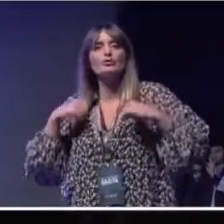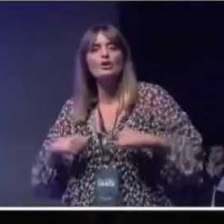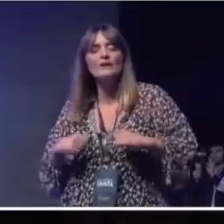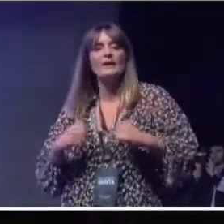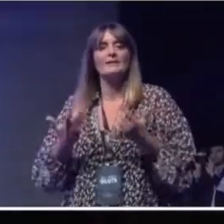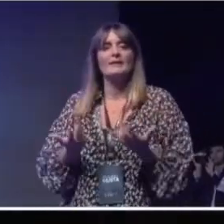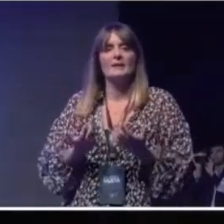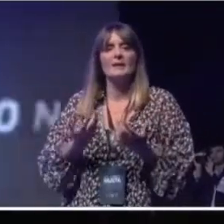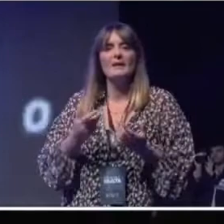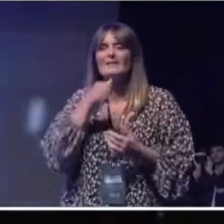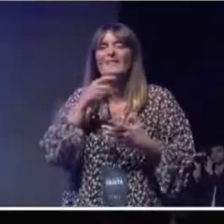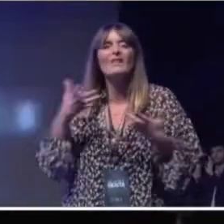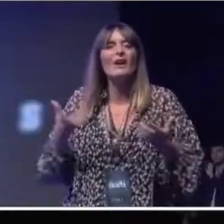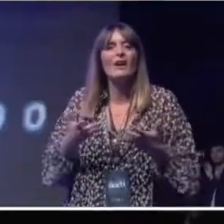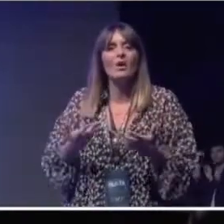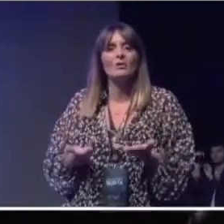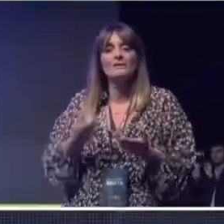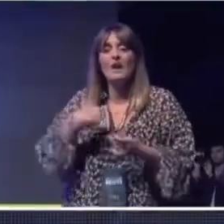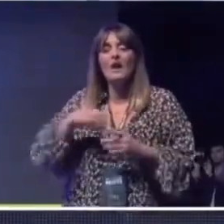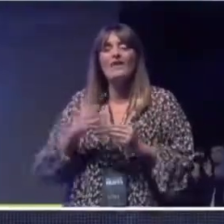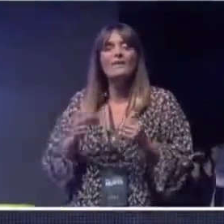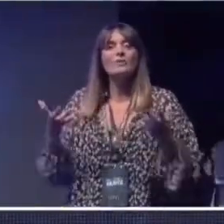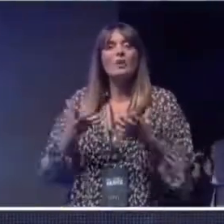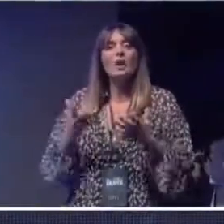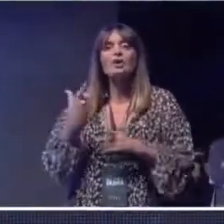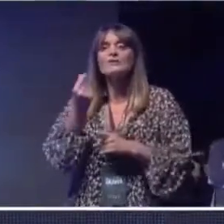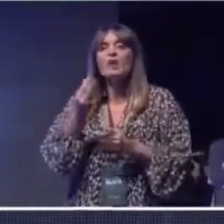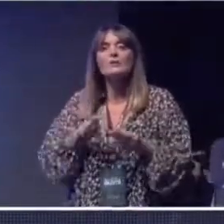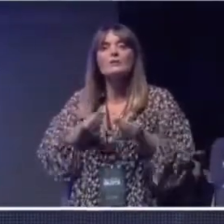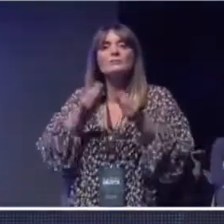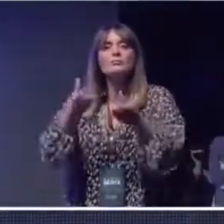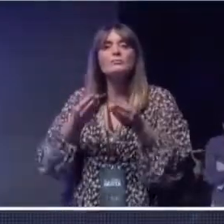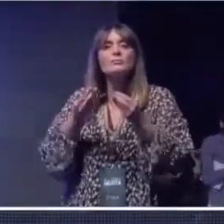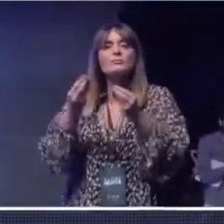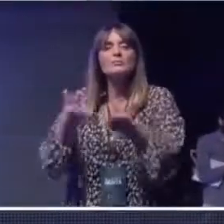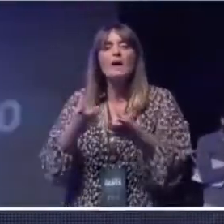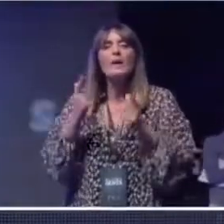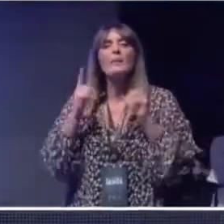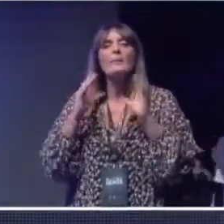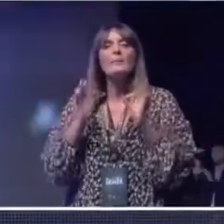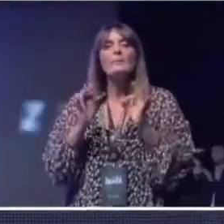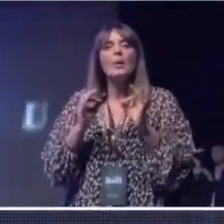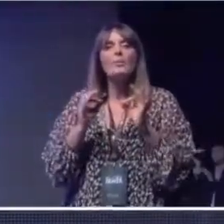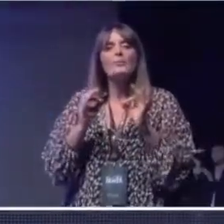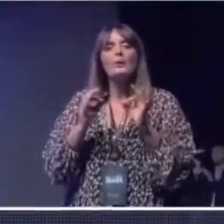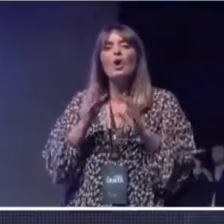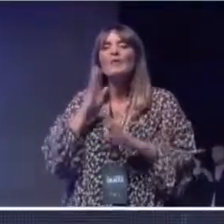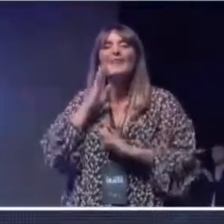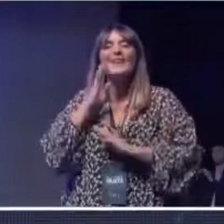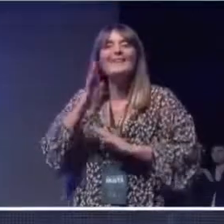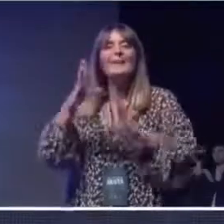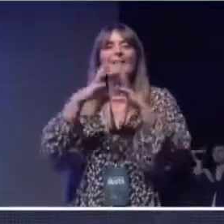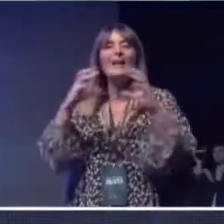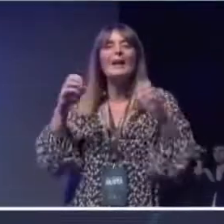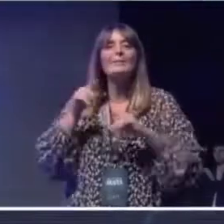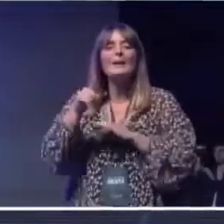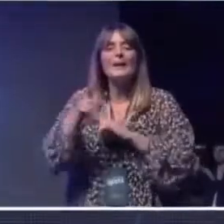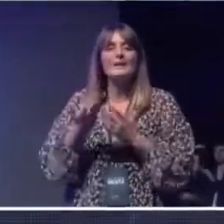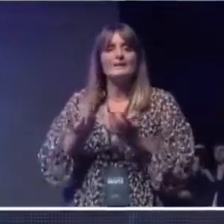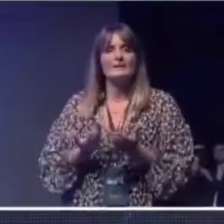Lo abbiamo fatto dando soldi sui conti correnti direttamente alle imprese, sul calo di